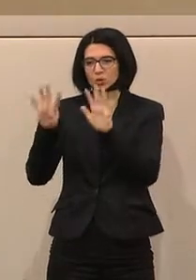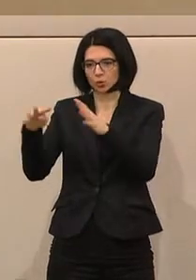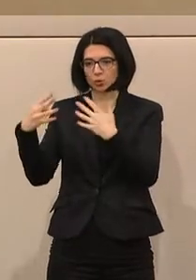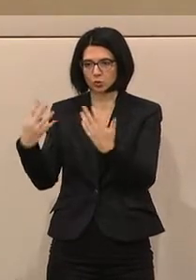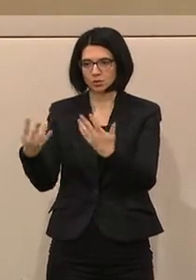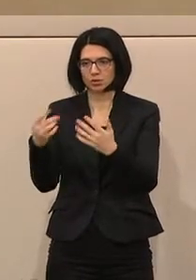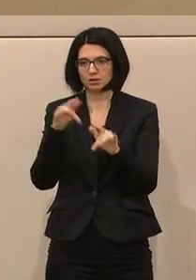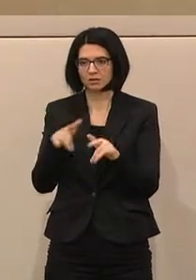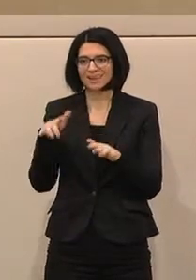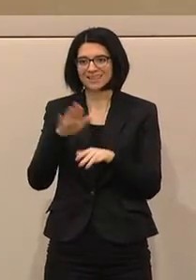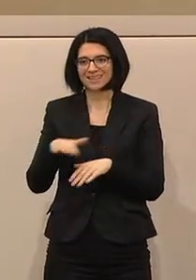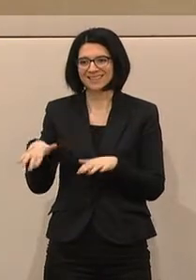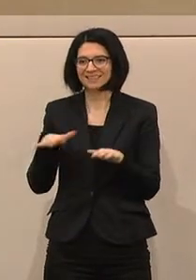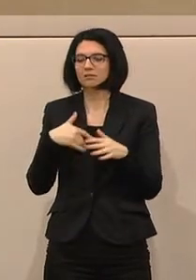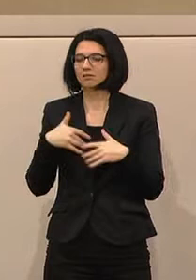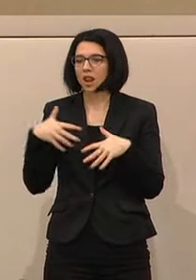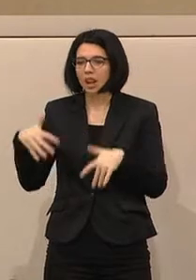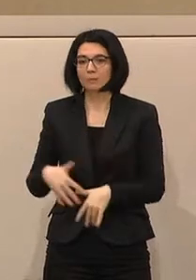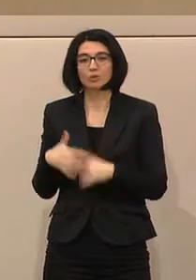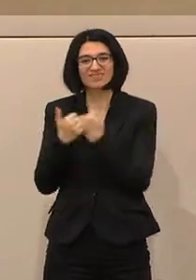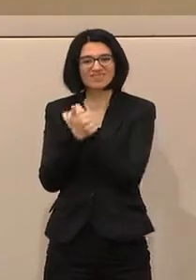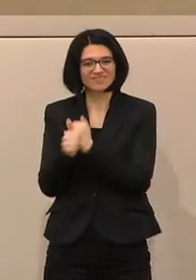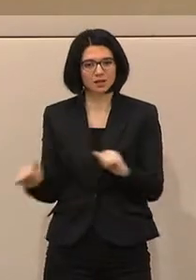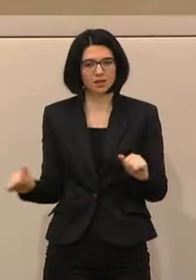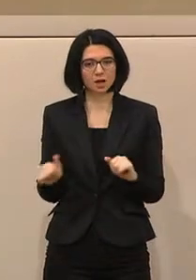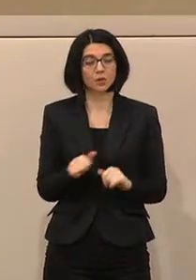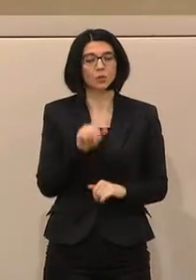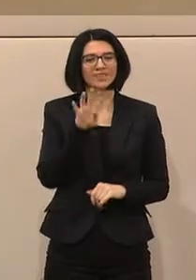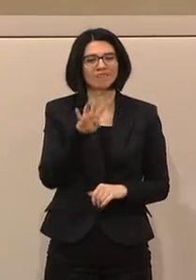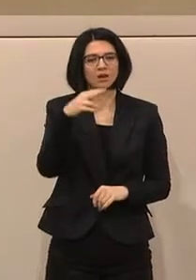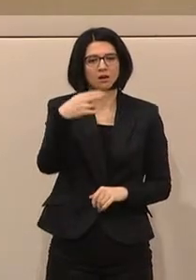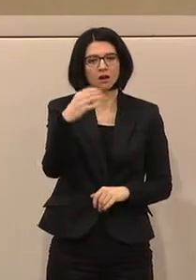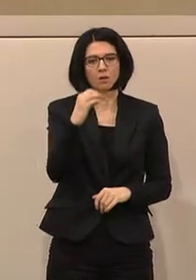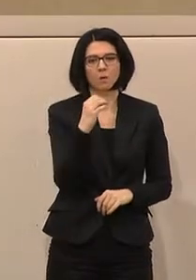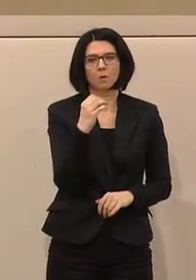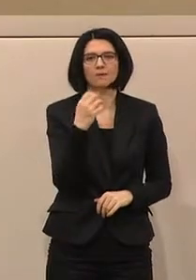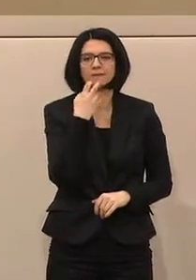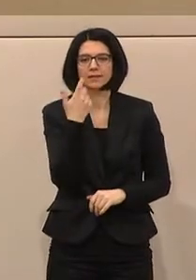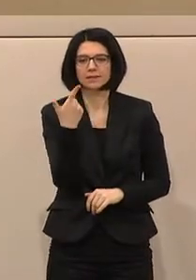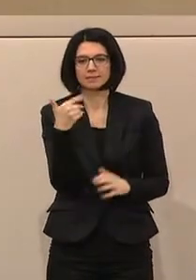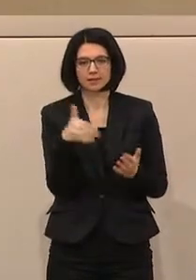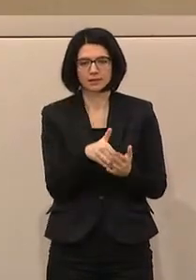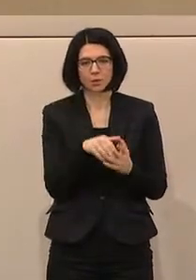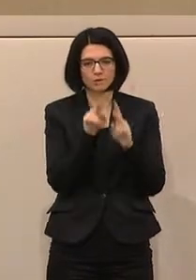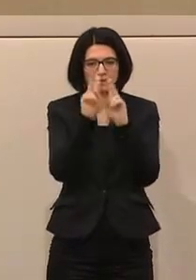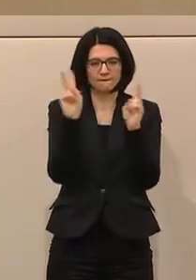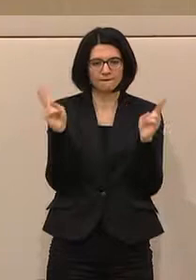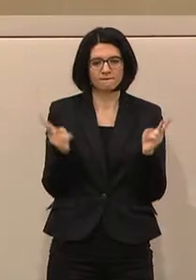1999 als kinderlähmungs-poliofrei. Und die WHO wollte 2000 die ganze